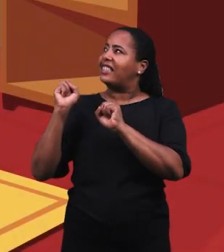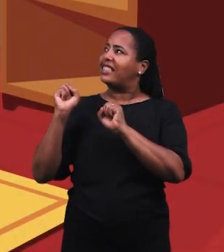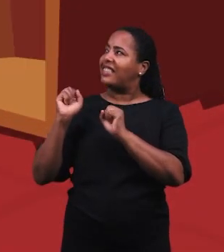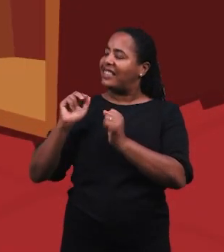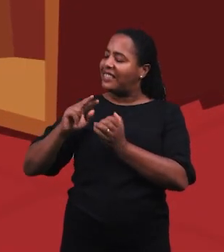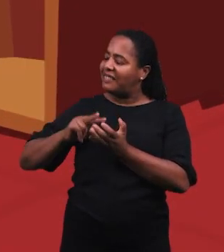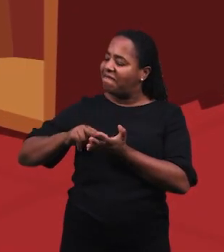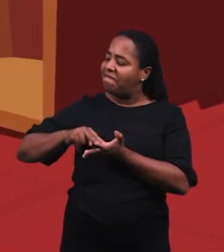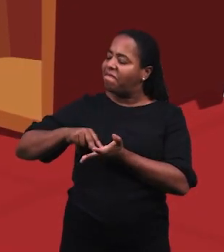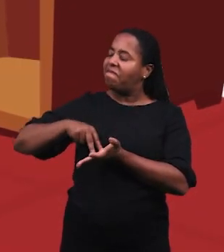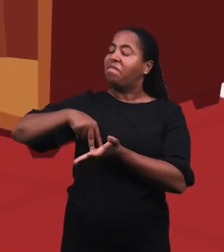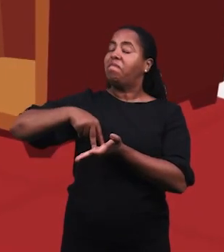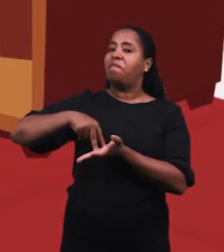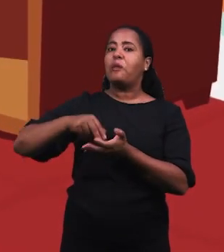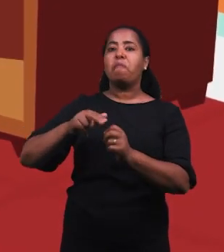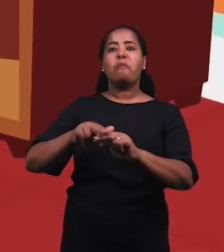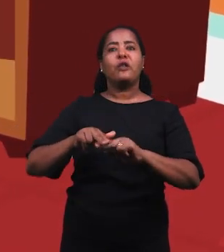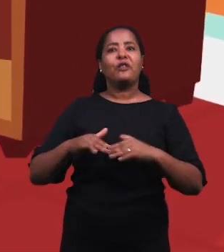просыпаясь,